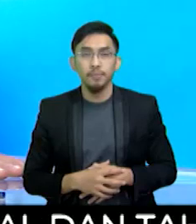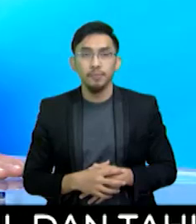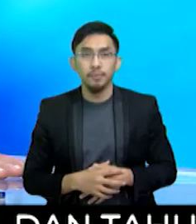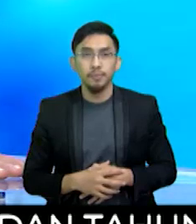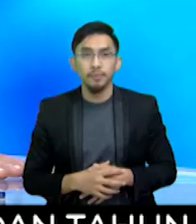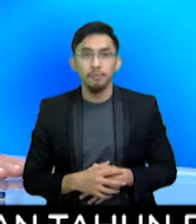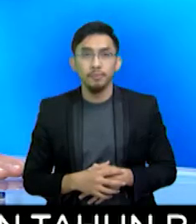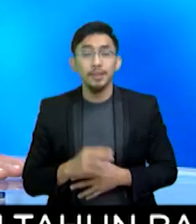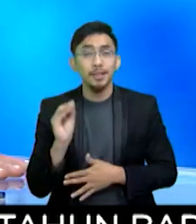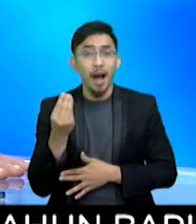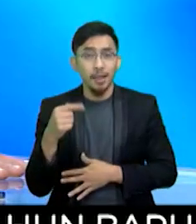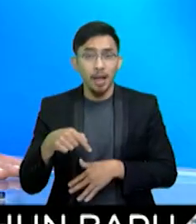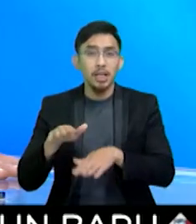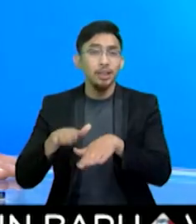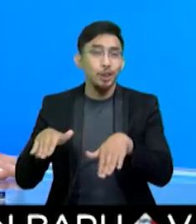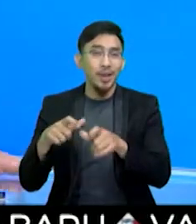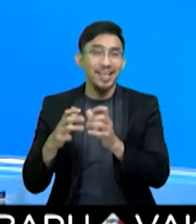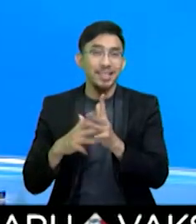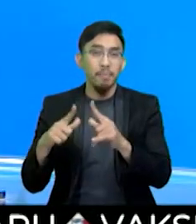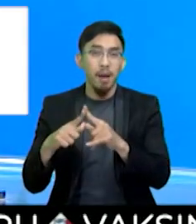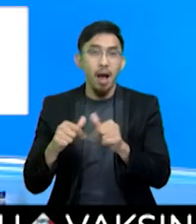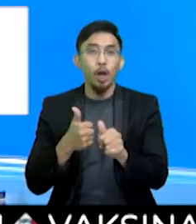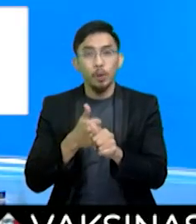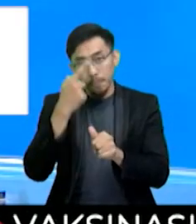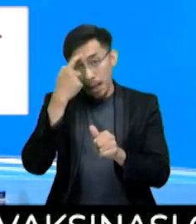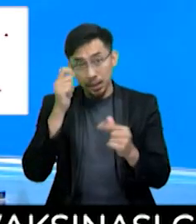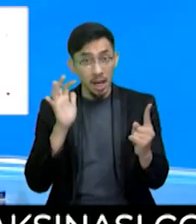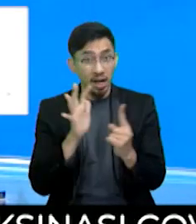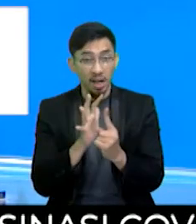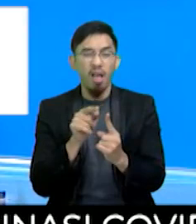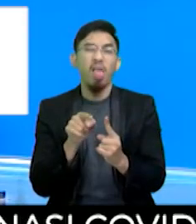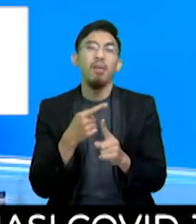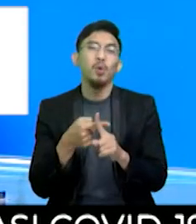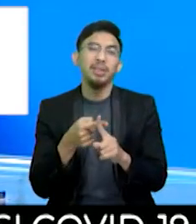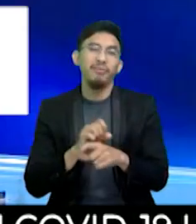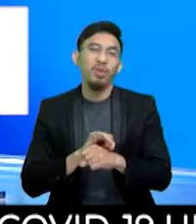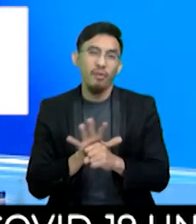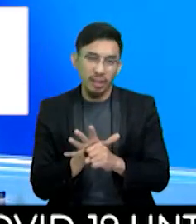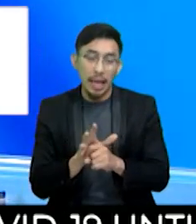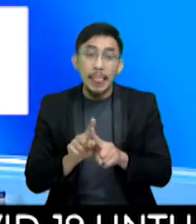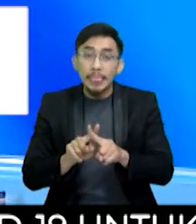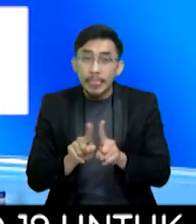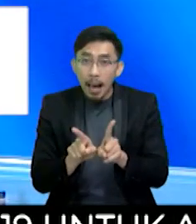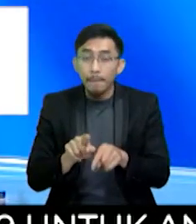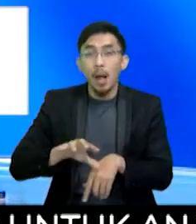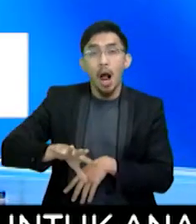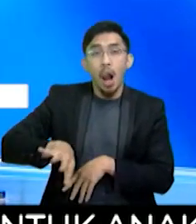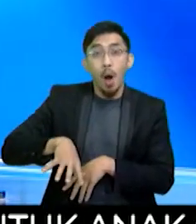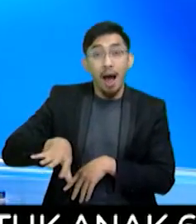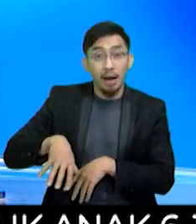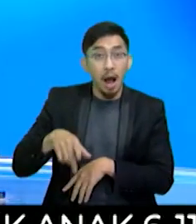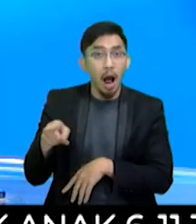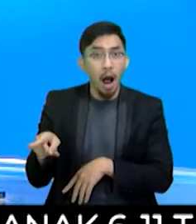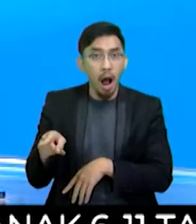Tentu di Jakarta, seorang siswi SMA yang tengah mengikuti pembelajaran tatap muka terkonfirmasi positif COVID-19. Namun, anggota